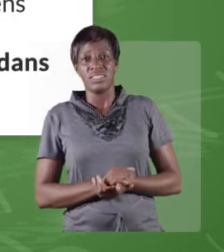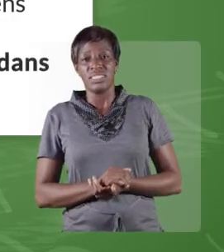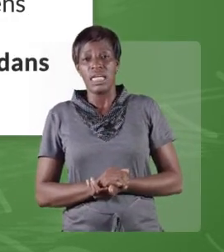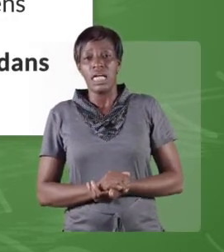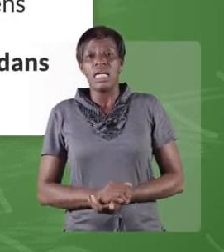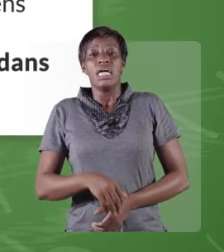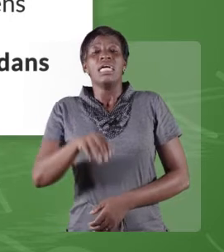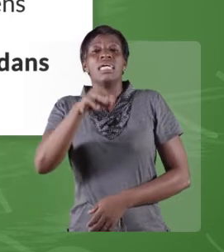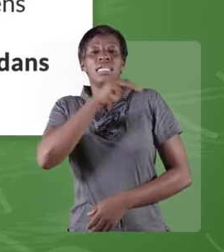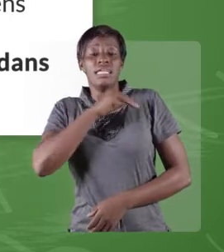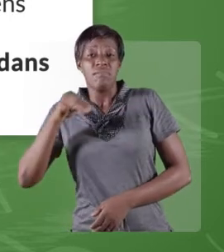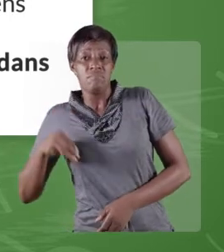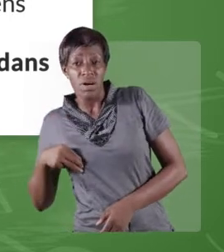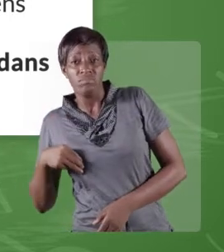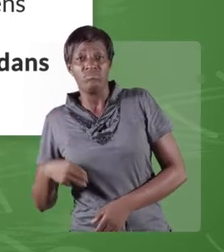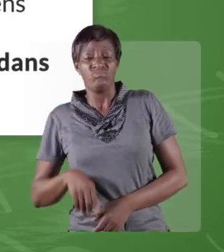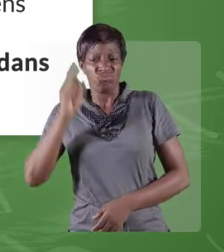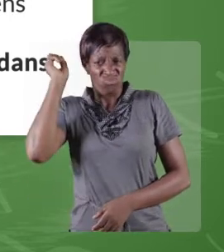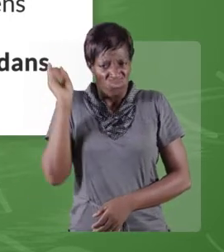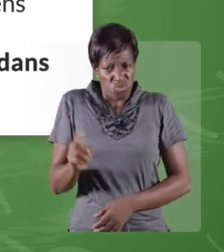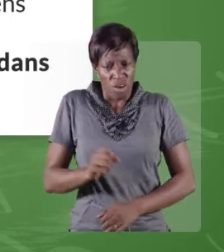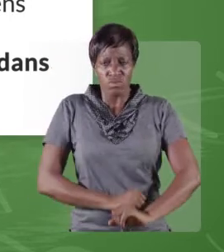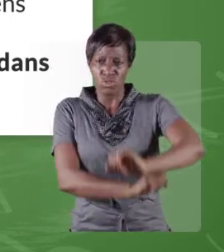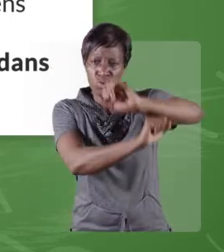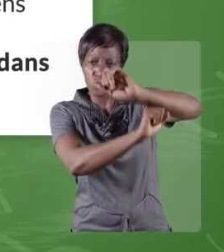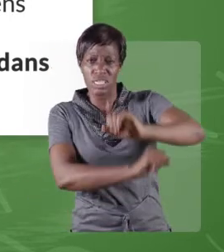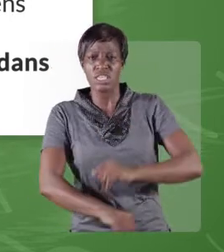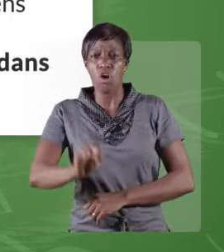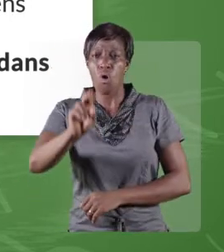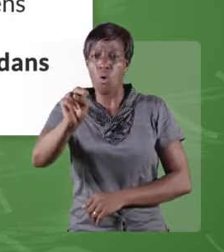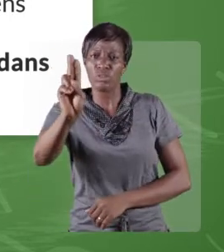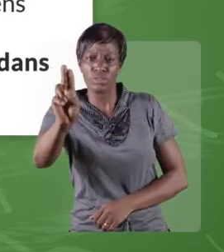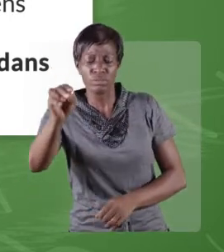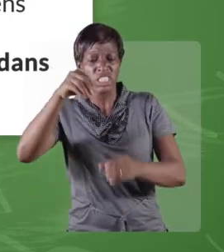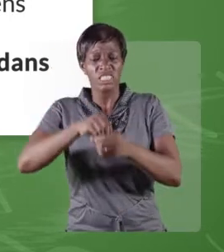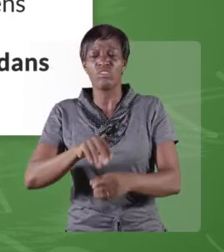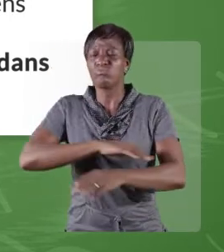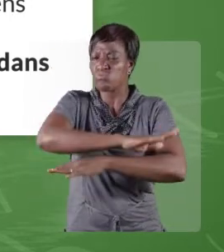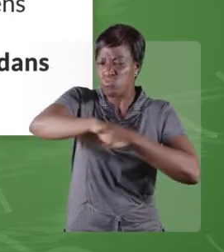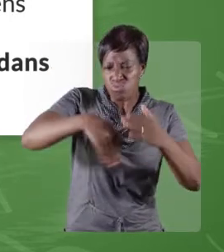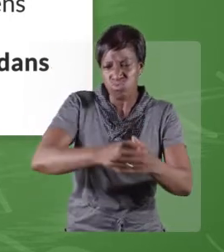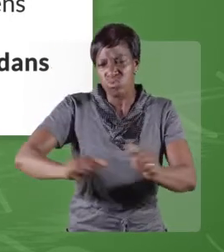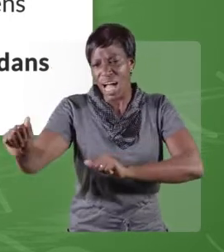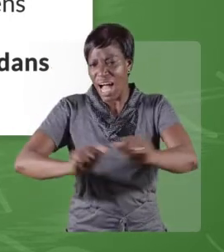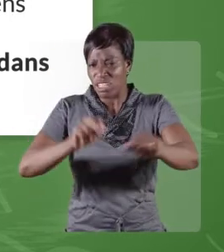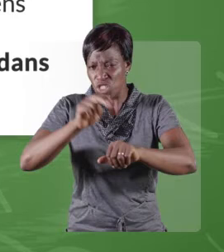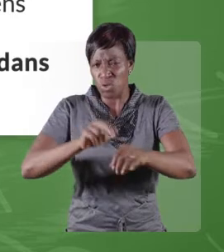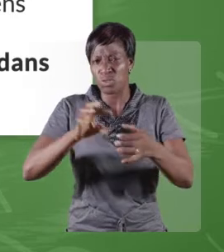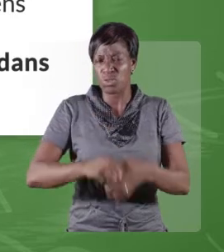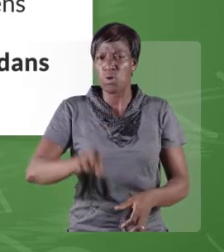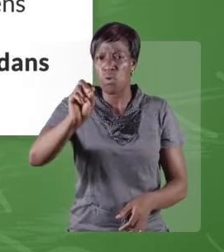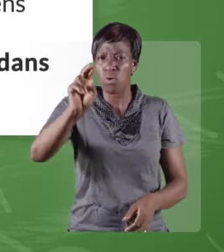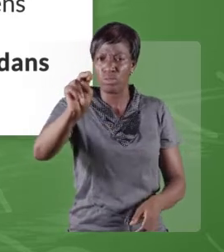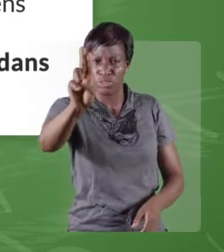membres doivent à l'ONU une pleine assistance dans toutes les actions entreprises par elle.